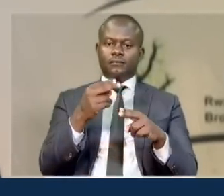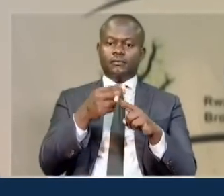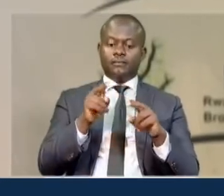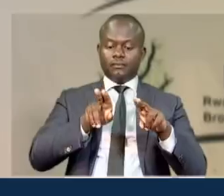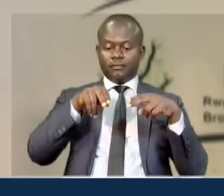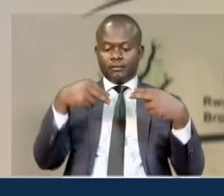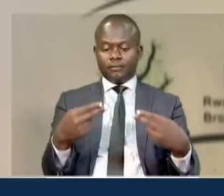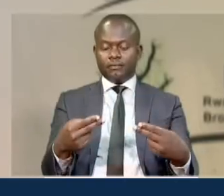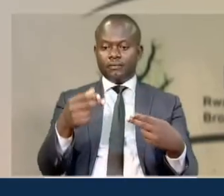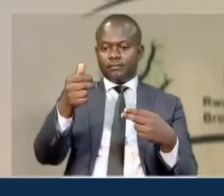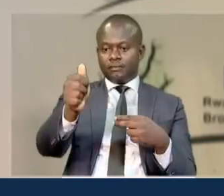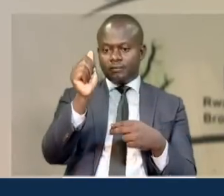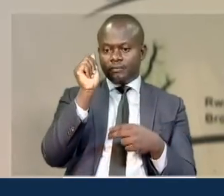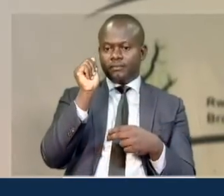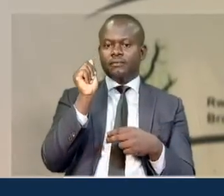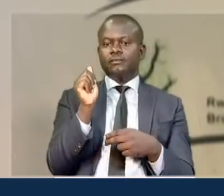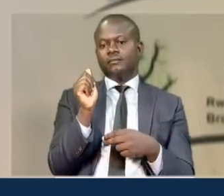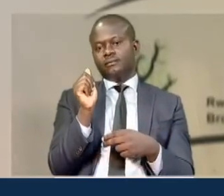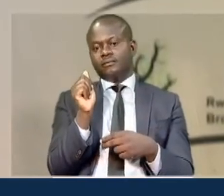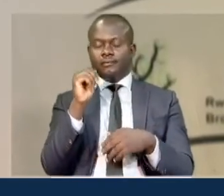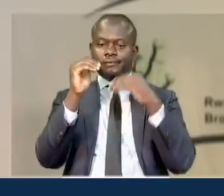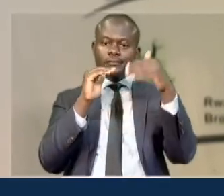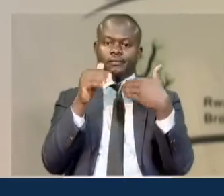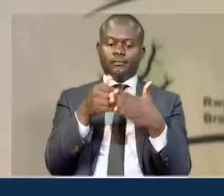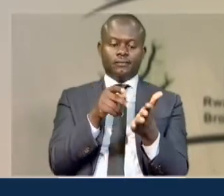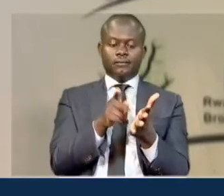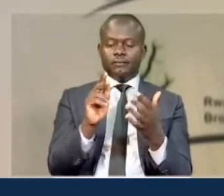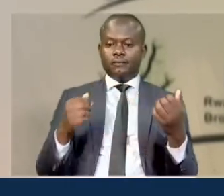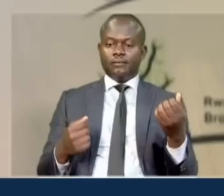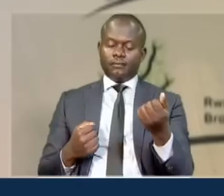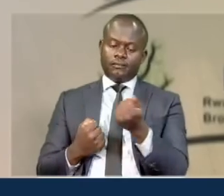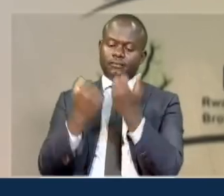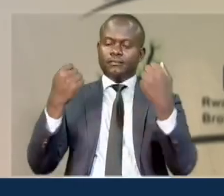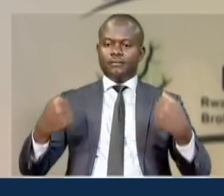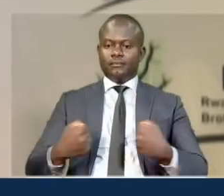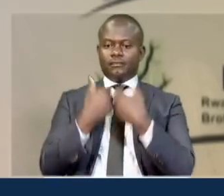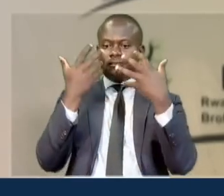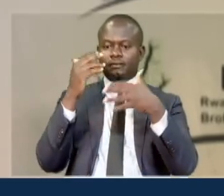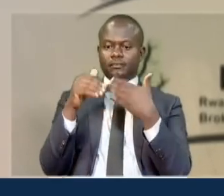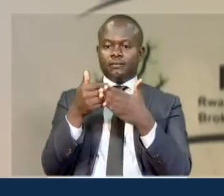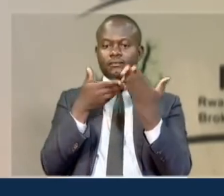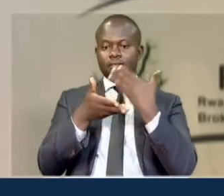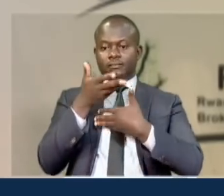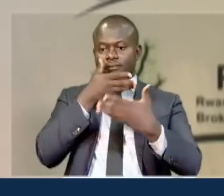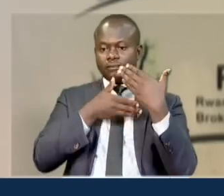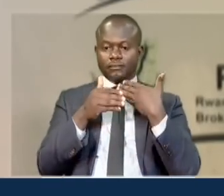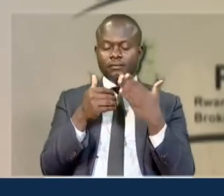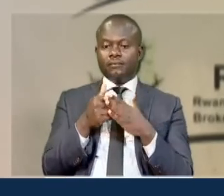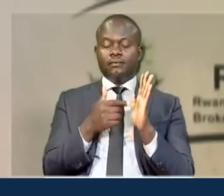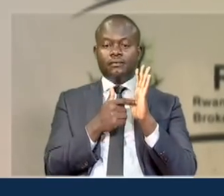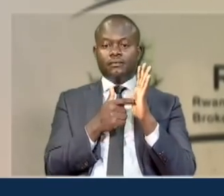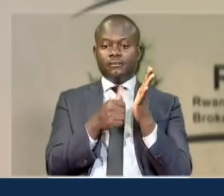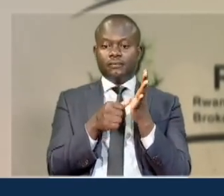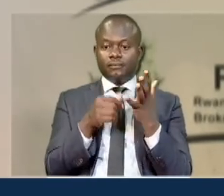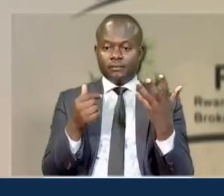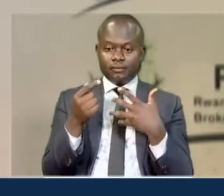amakontra yabo yaba mu rwego rwo kwishyura impanuka ibyo byose twabinyuzemo twabiganiriyemo twinenze